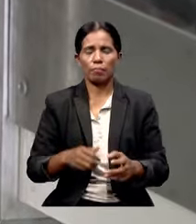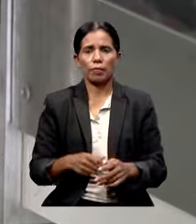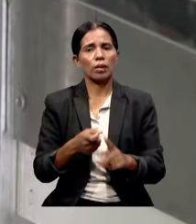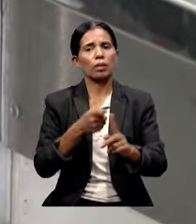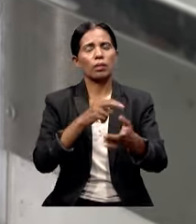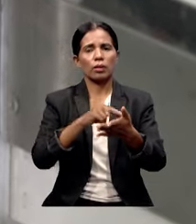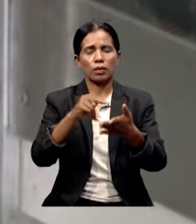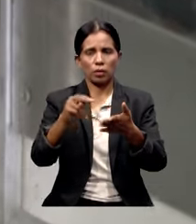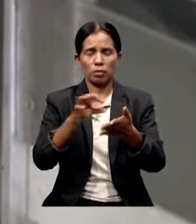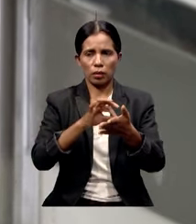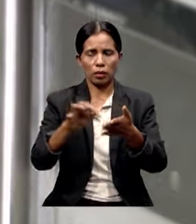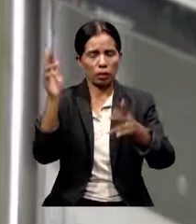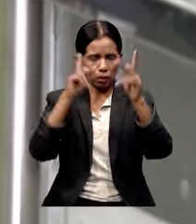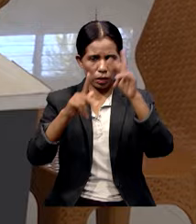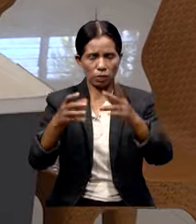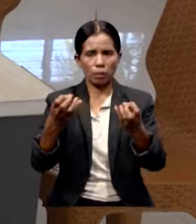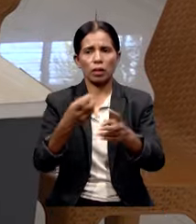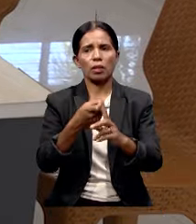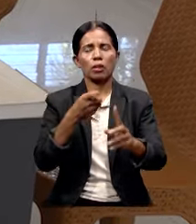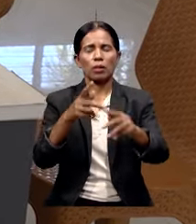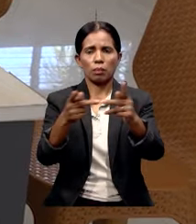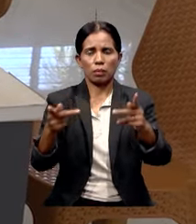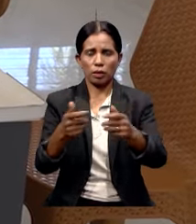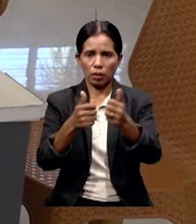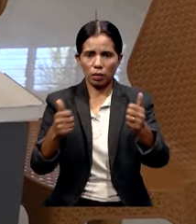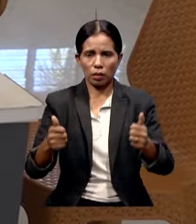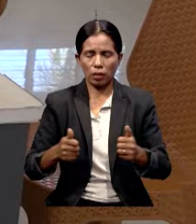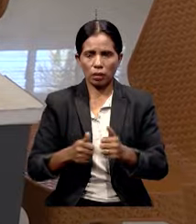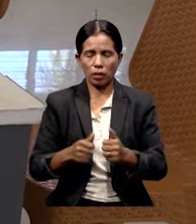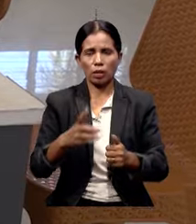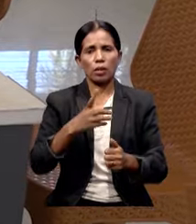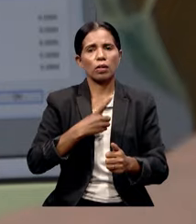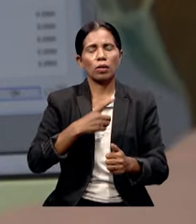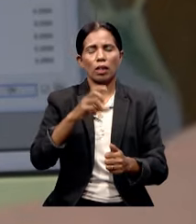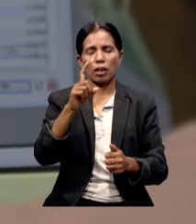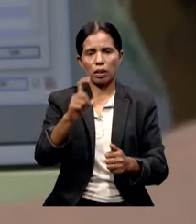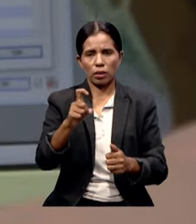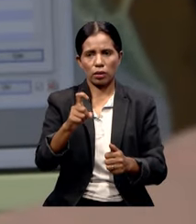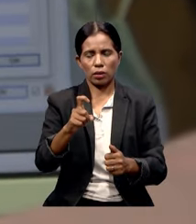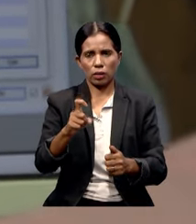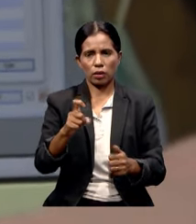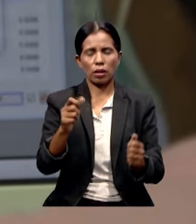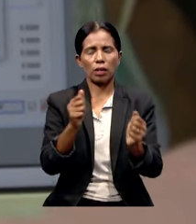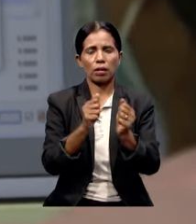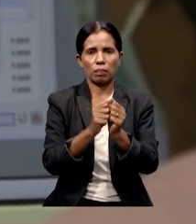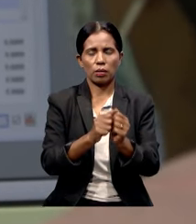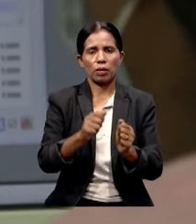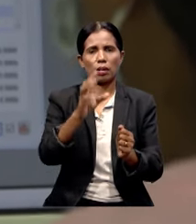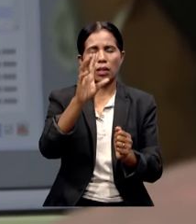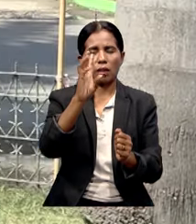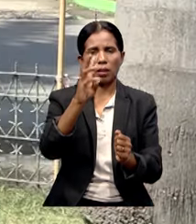número registado caso baracliu moço ia posto administrativo dongalesu o total atus ne resing